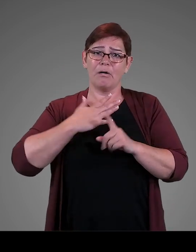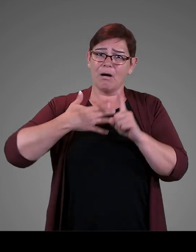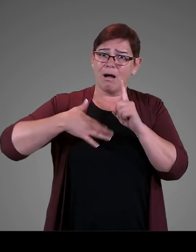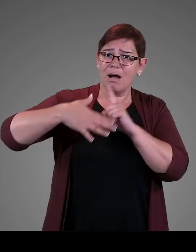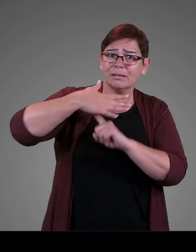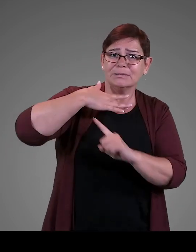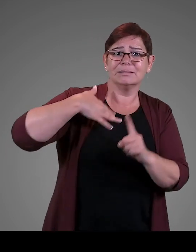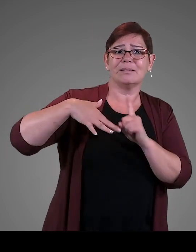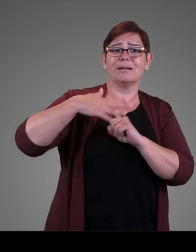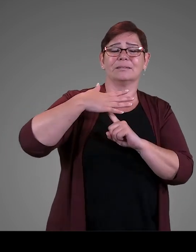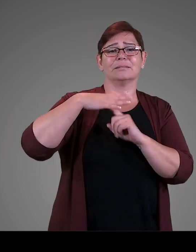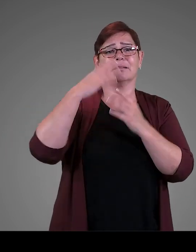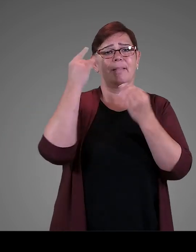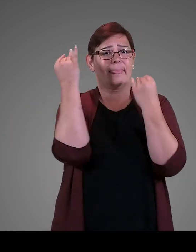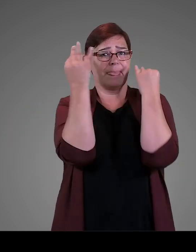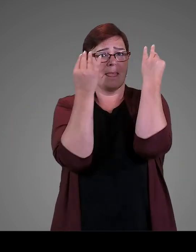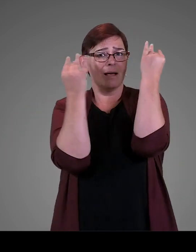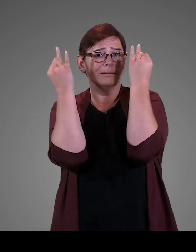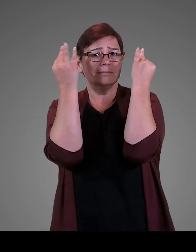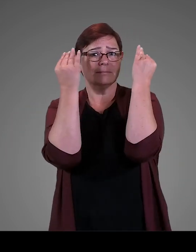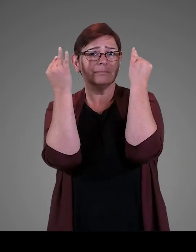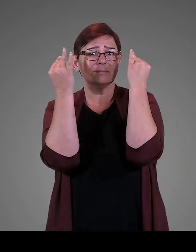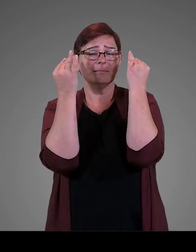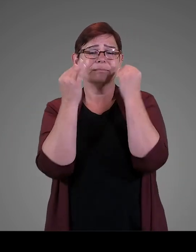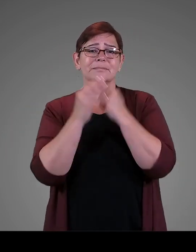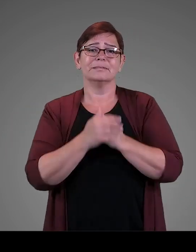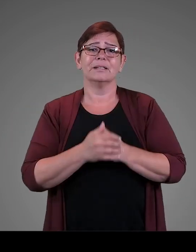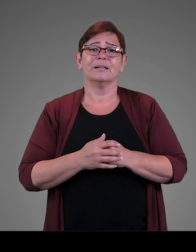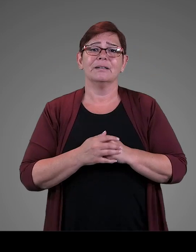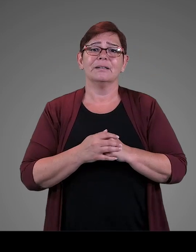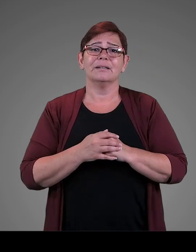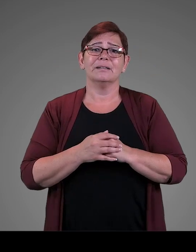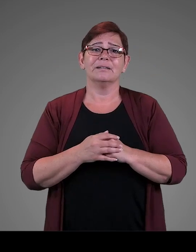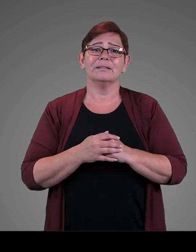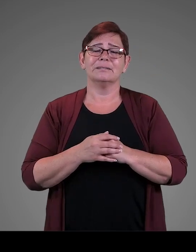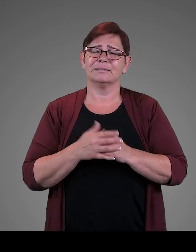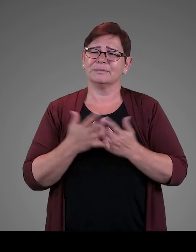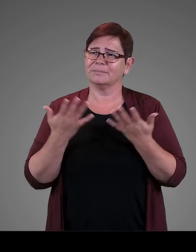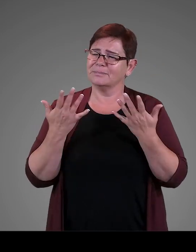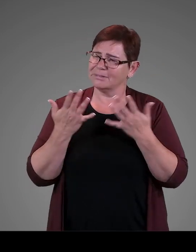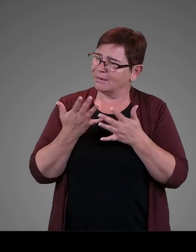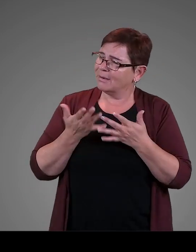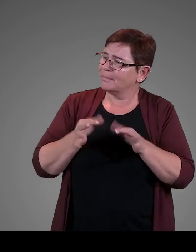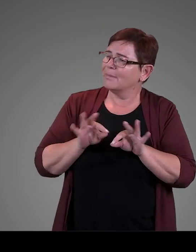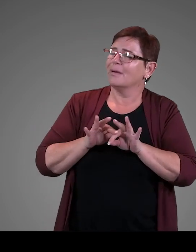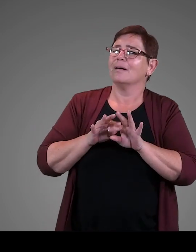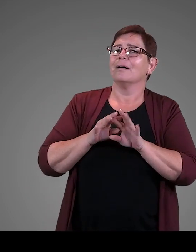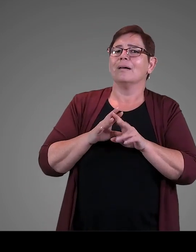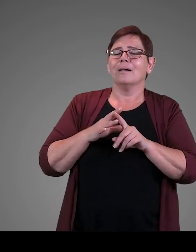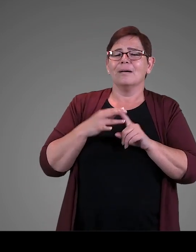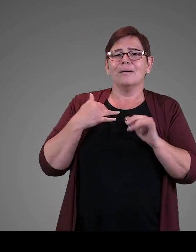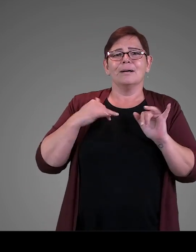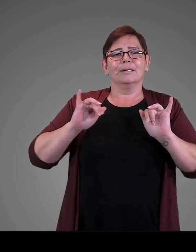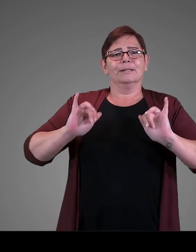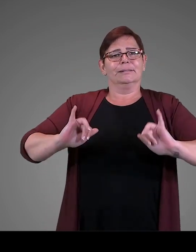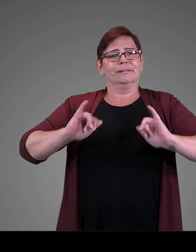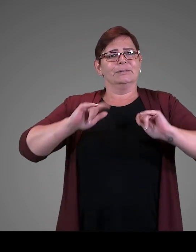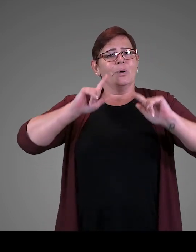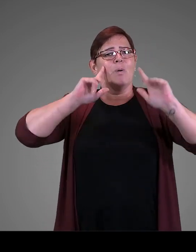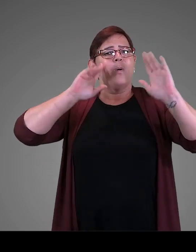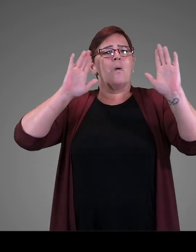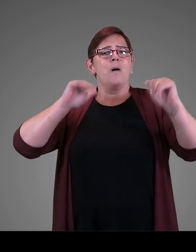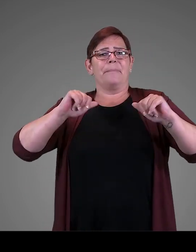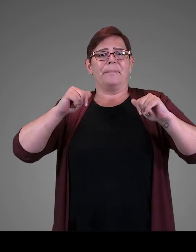d'avoir accès à nos contenus, à nos réflexions. Mais d'une certaine manière, j'espère qu'on va aussi pouvoir